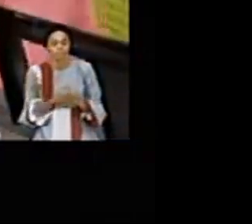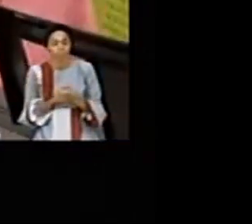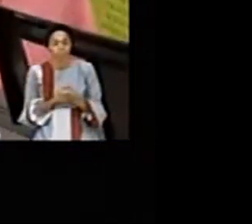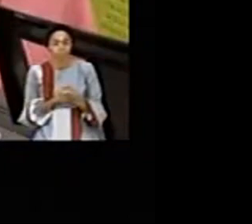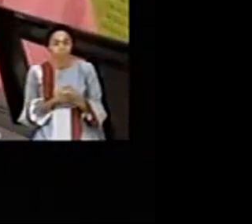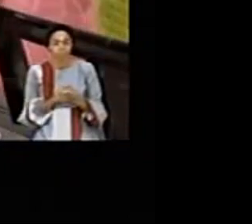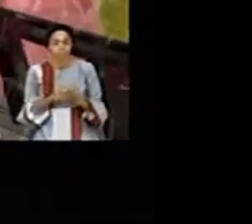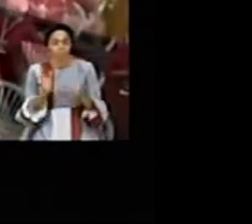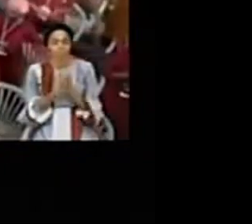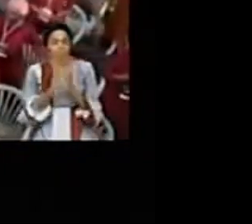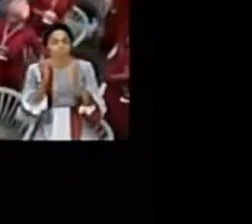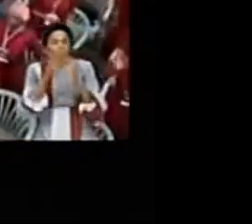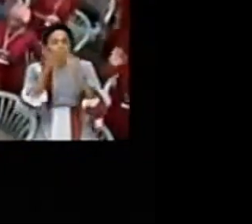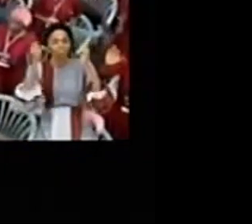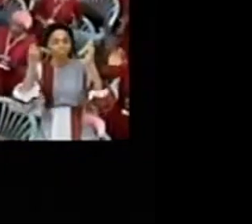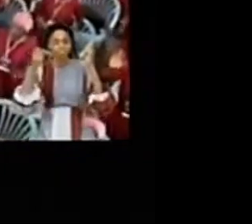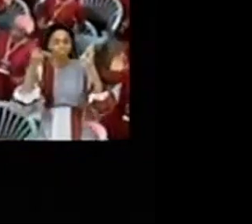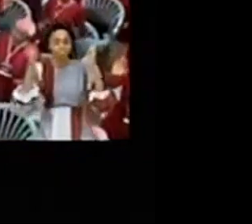alléluia